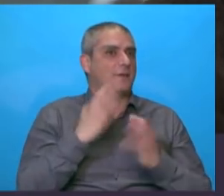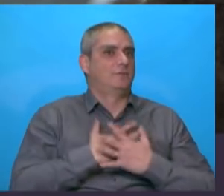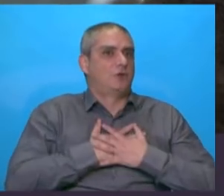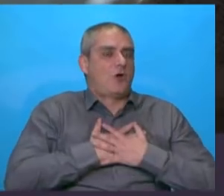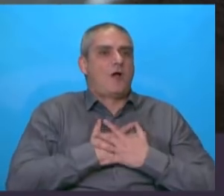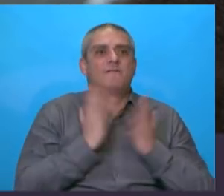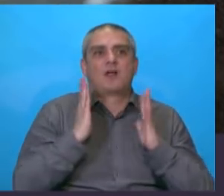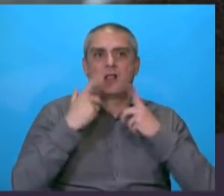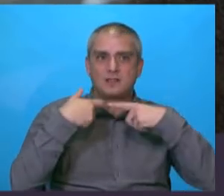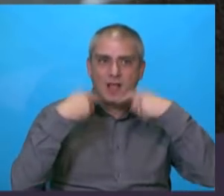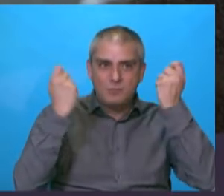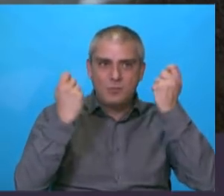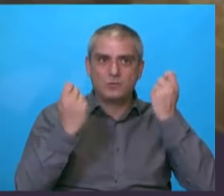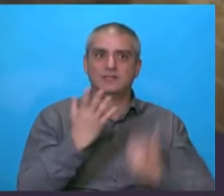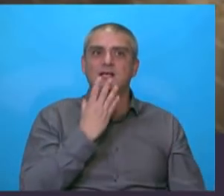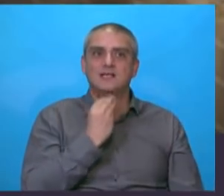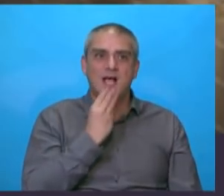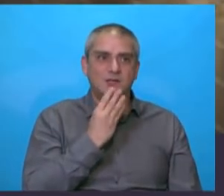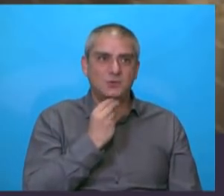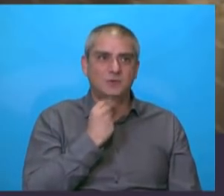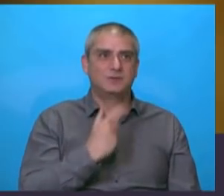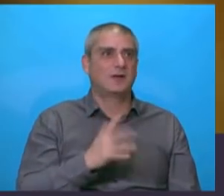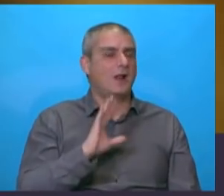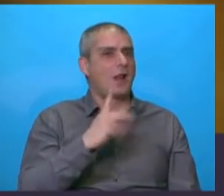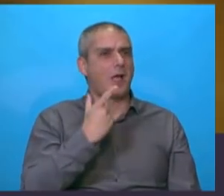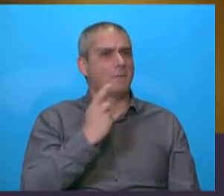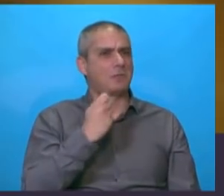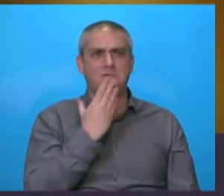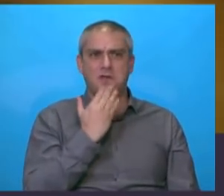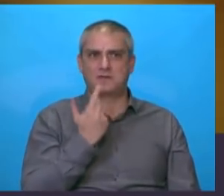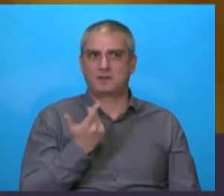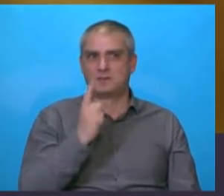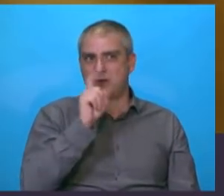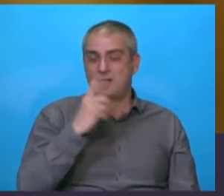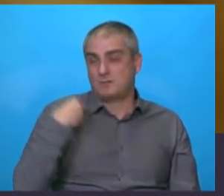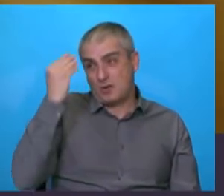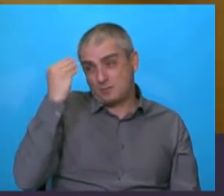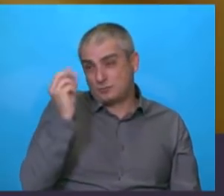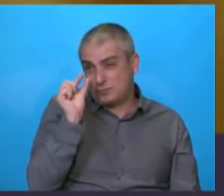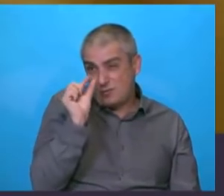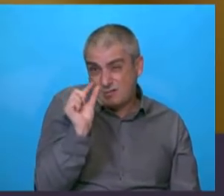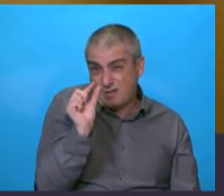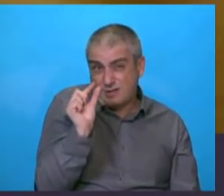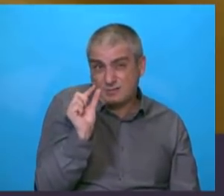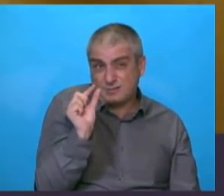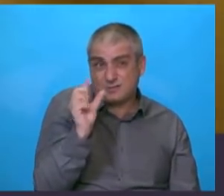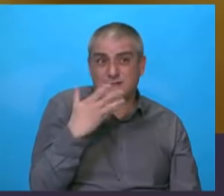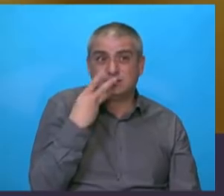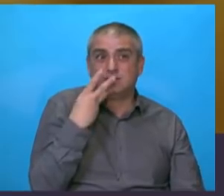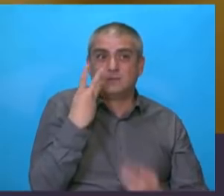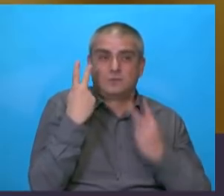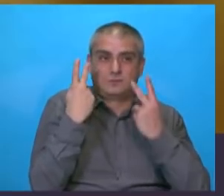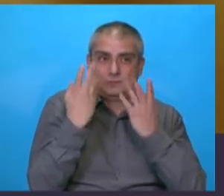אוהב את התרבות, יחדות. ולמה עברית? אולי אם אני לומדת משהו קטן, שפת מיעוטי